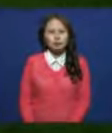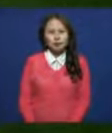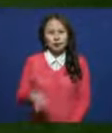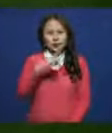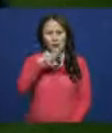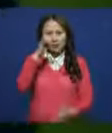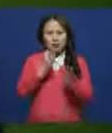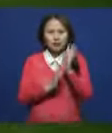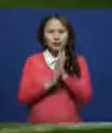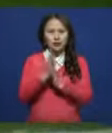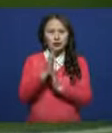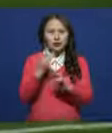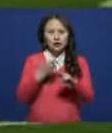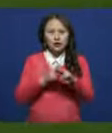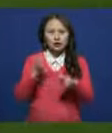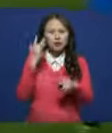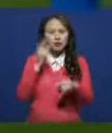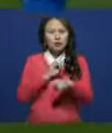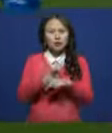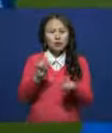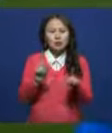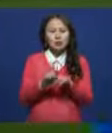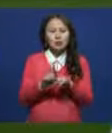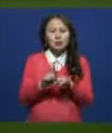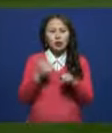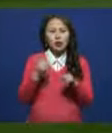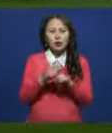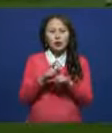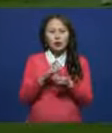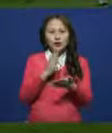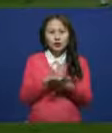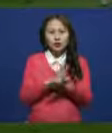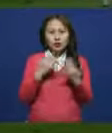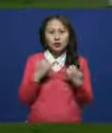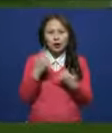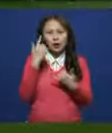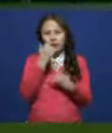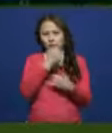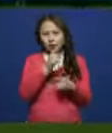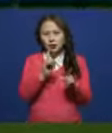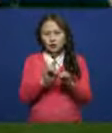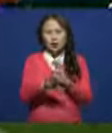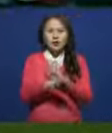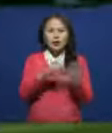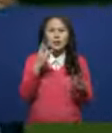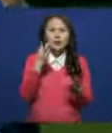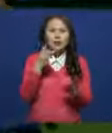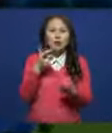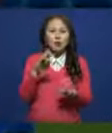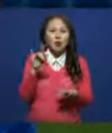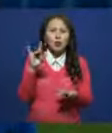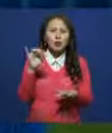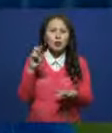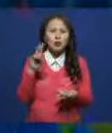Қазақта өсетін баланың бетін қақпа, белін бу деген жақсы сөз бар. Ал Испанияны бет қалған Мейрамбек пен Русландай